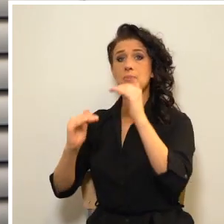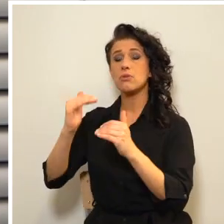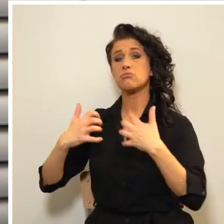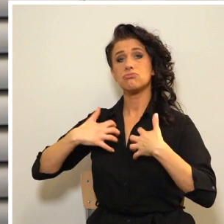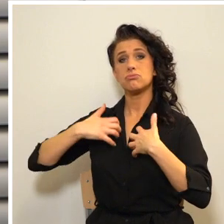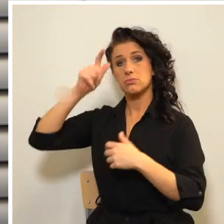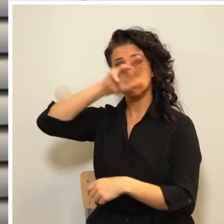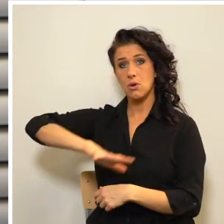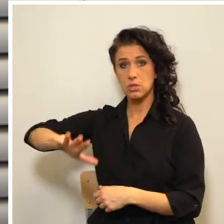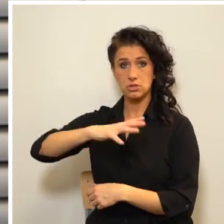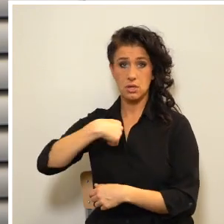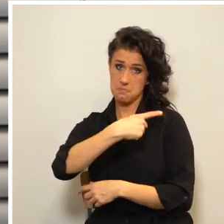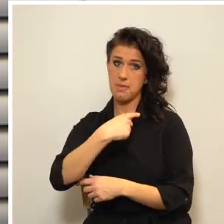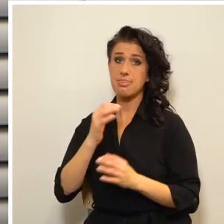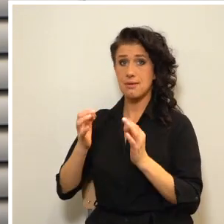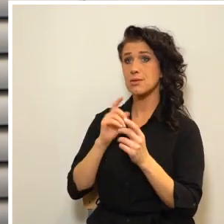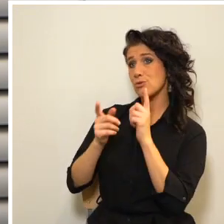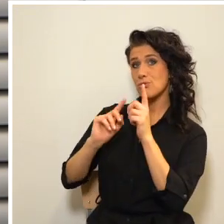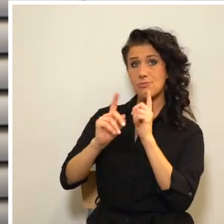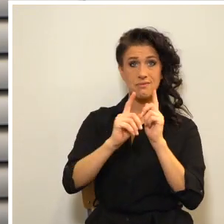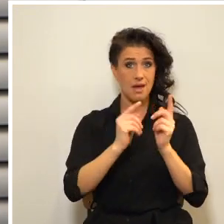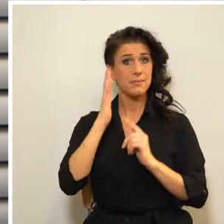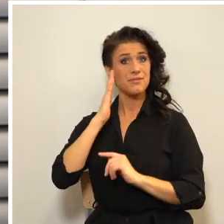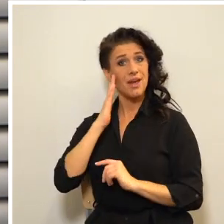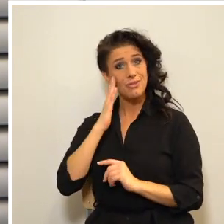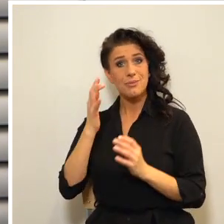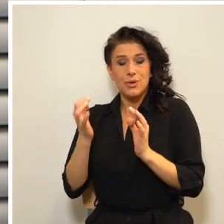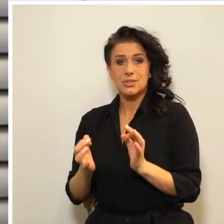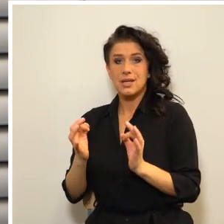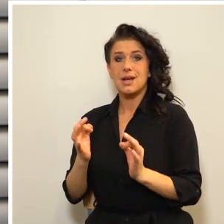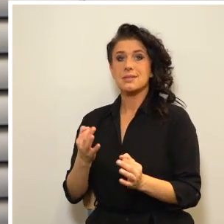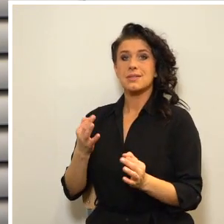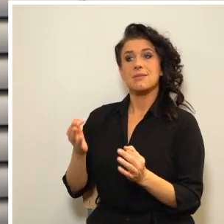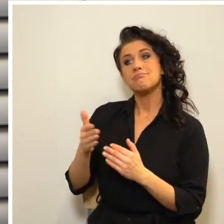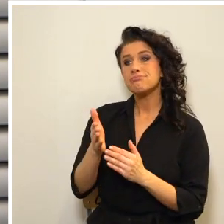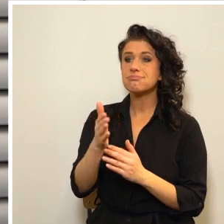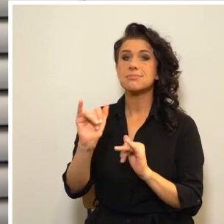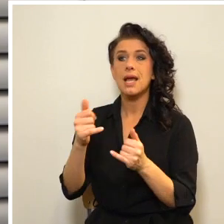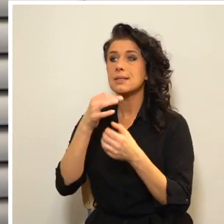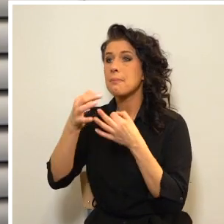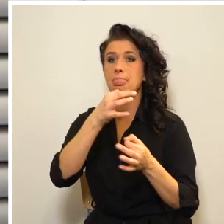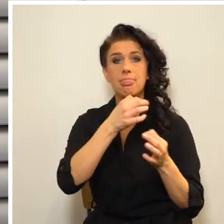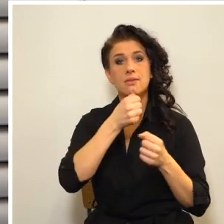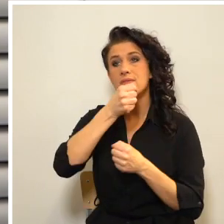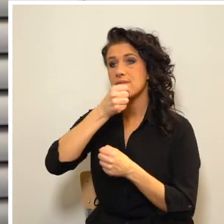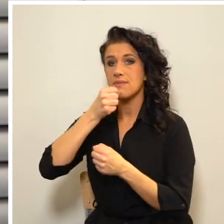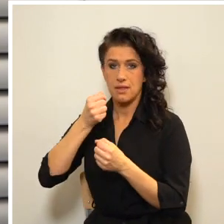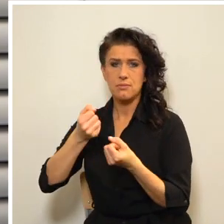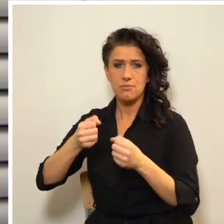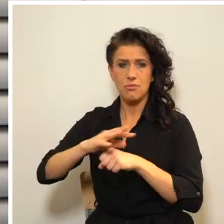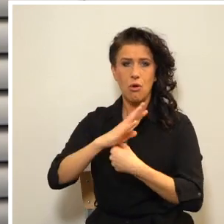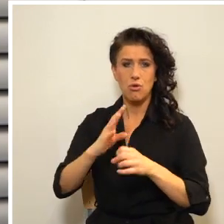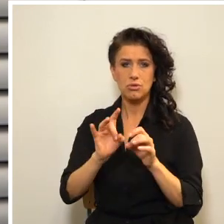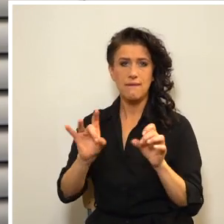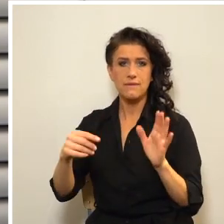dawców Rozmawiamy teraz bo teraz są kłopoty w ogóle z dotarciem do respondentów bo nam kobiet przed ale robiłem takie badania